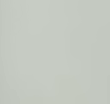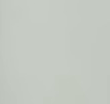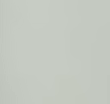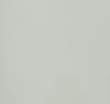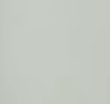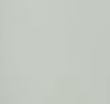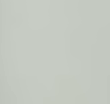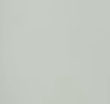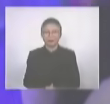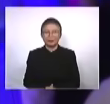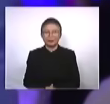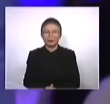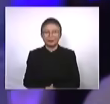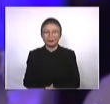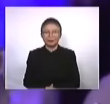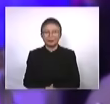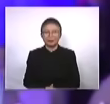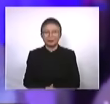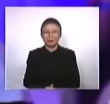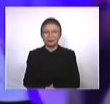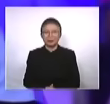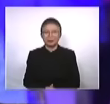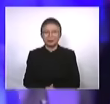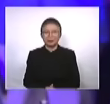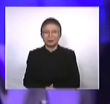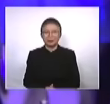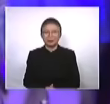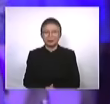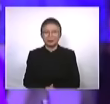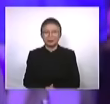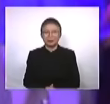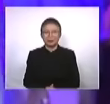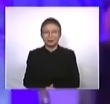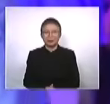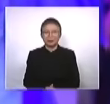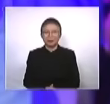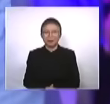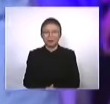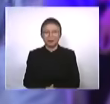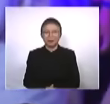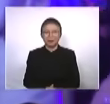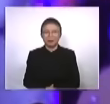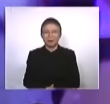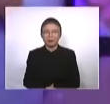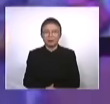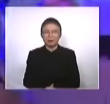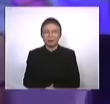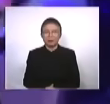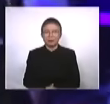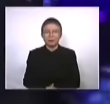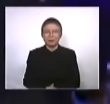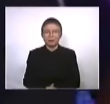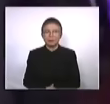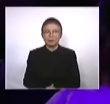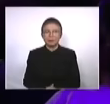Junior tentu enggak bisa dilepaskan dari bus senior juga kemarin di Filipin kan juga begitu bongbong juga